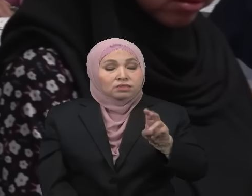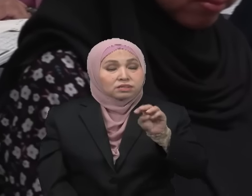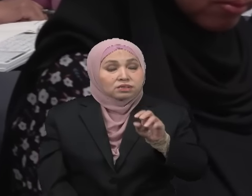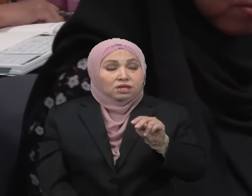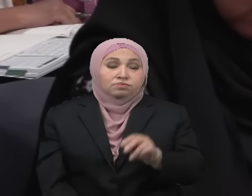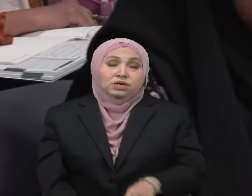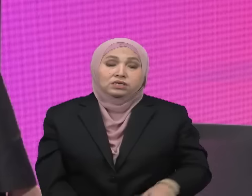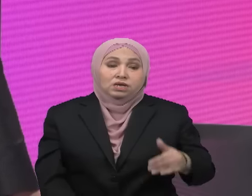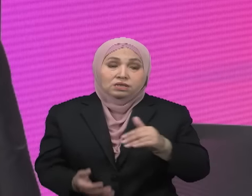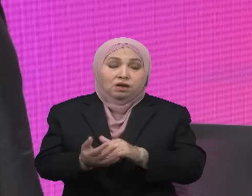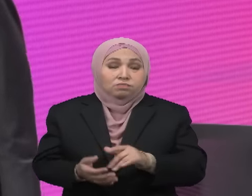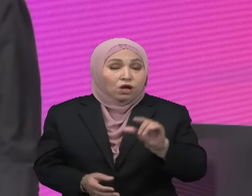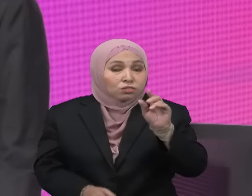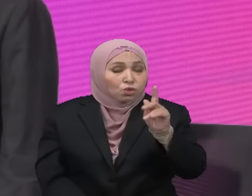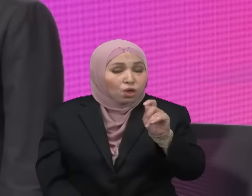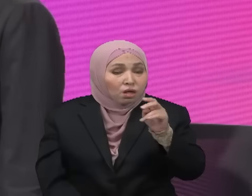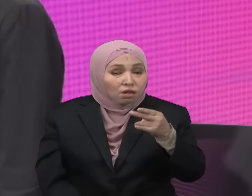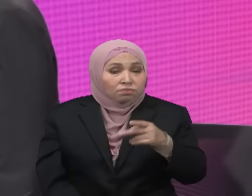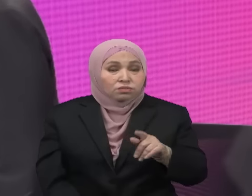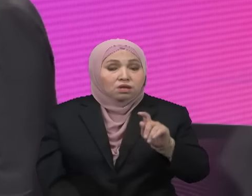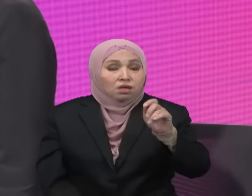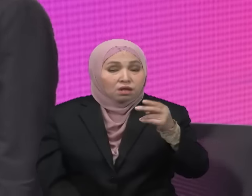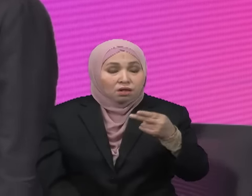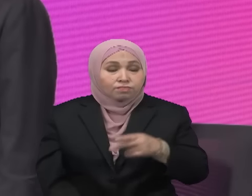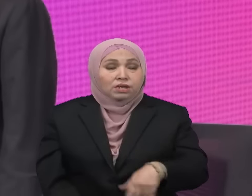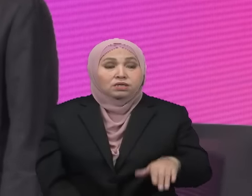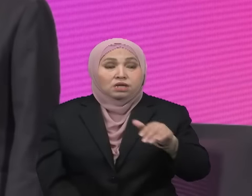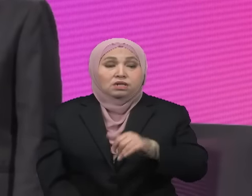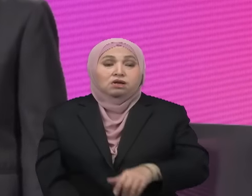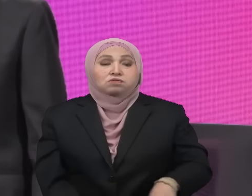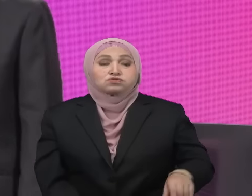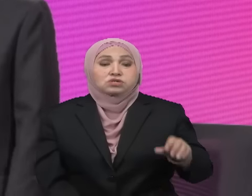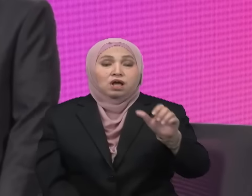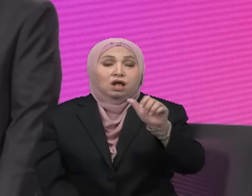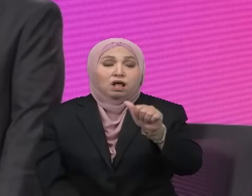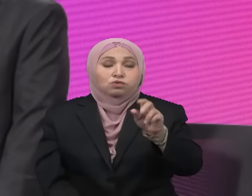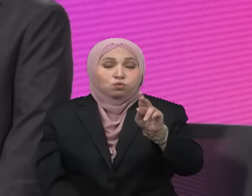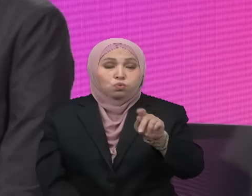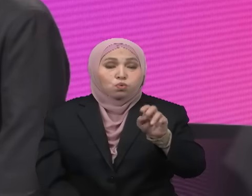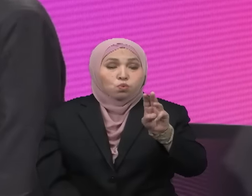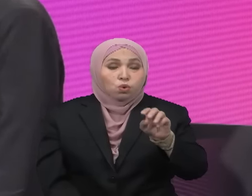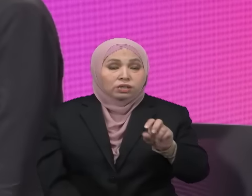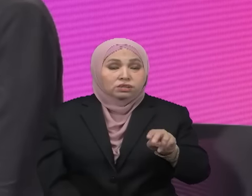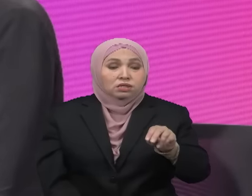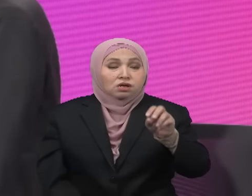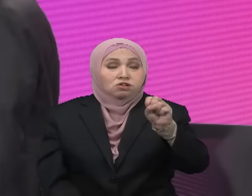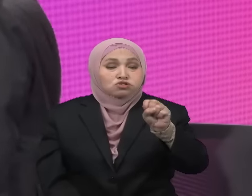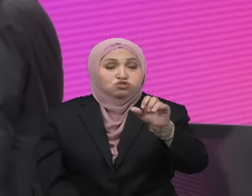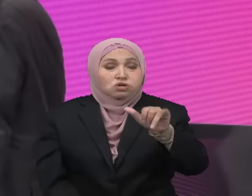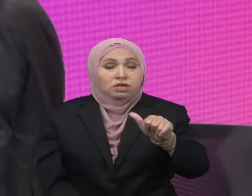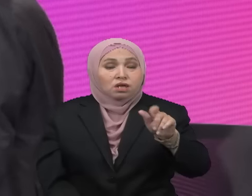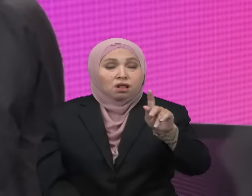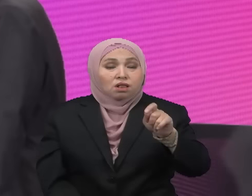Sekali lagi, ti tebak, ti. Sekali lagi, saya aduwan. Aduwan